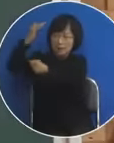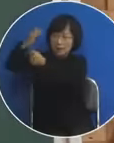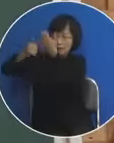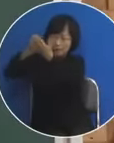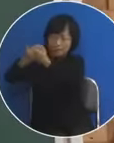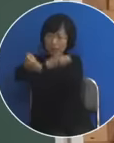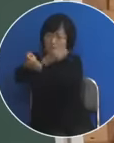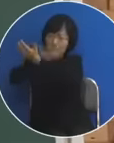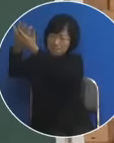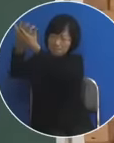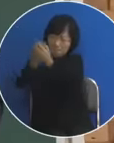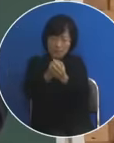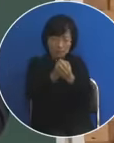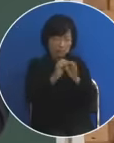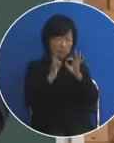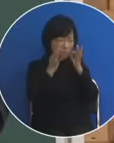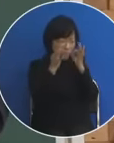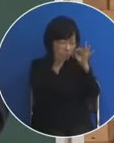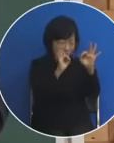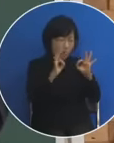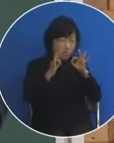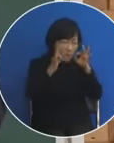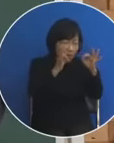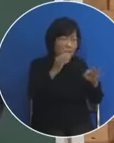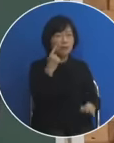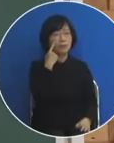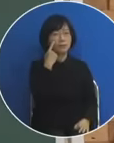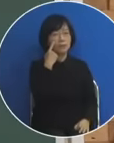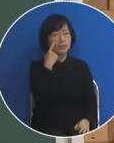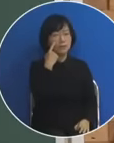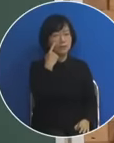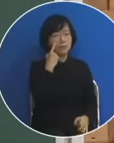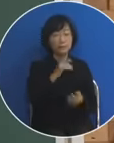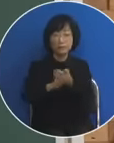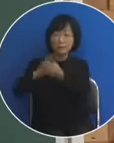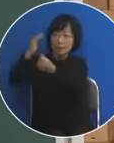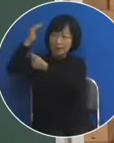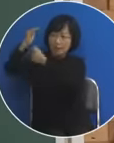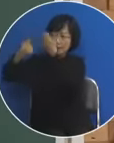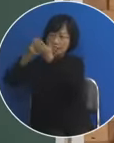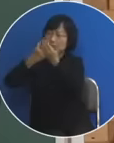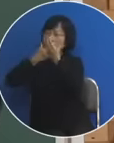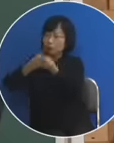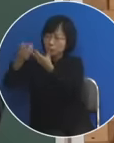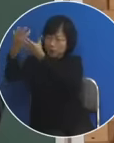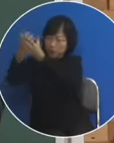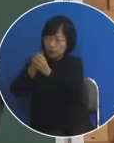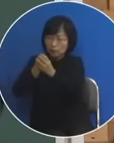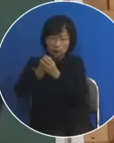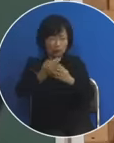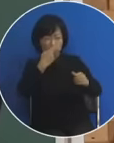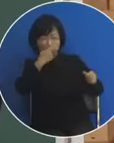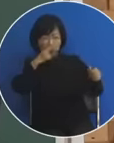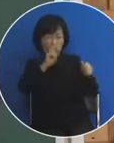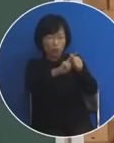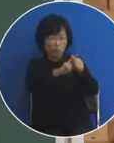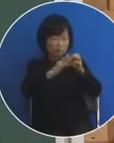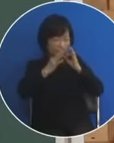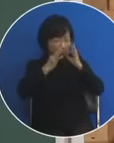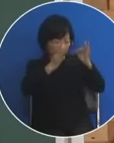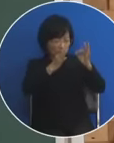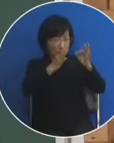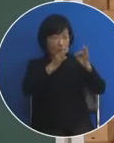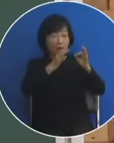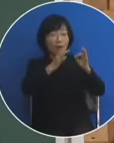능력으로 노력해라. And working hard by God's power. 하나님의 축복으로 도전해라. And challenging with God's. 그래